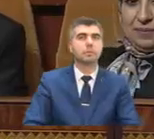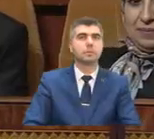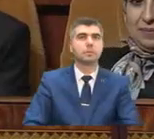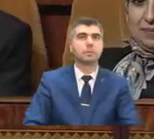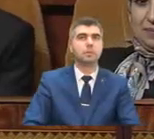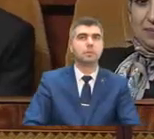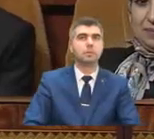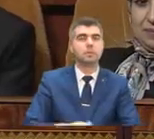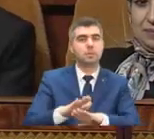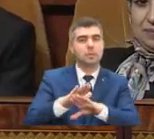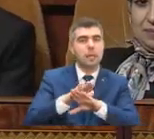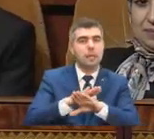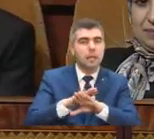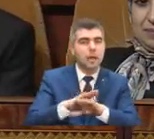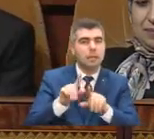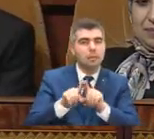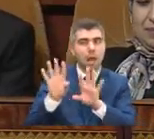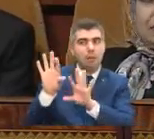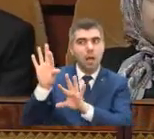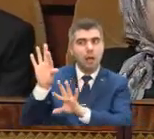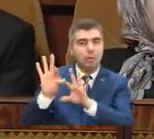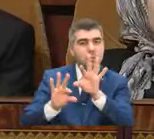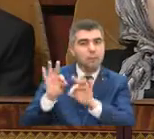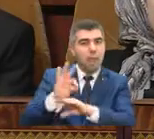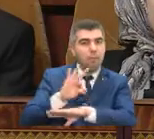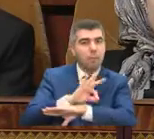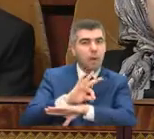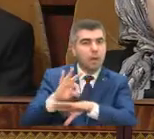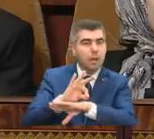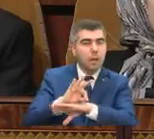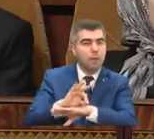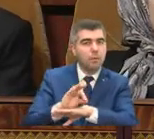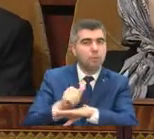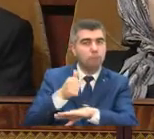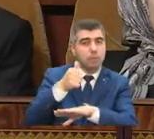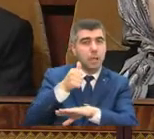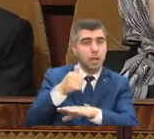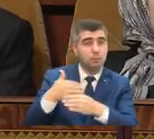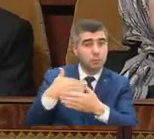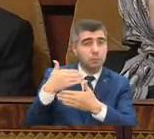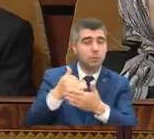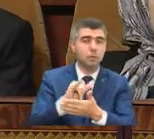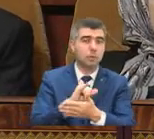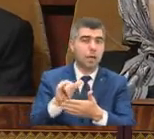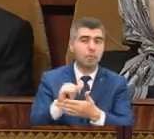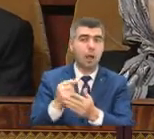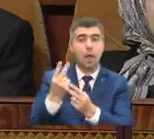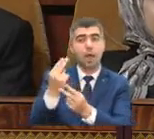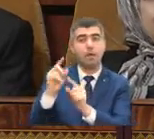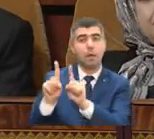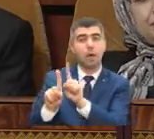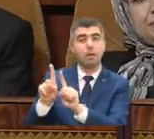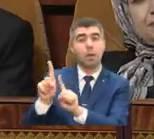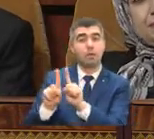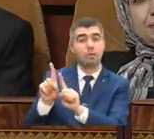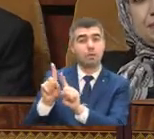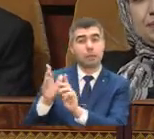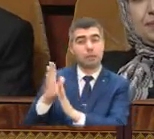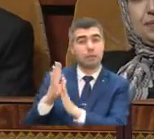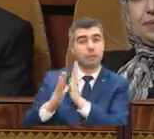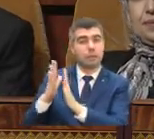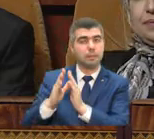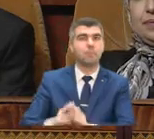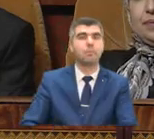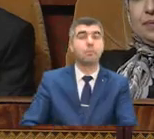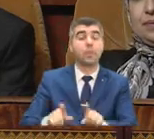سياسة تدبير الموارد البشرية معرفة تحتاج تحسن يذكر منذ الدستور سنة 2011، واللي منح الحكومه الحق في التعيين